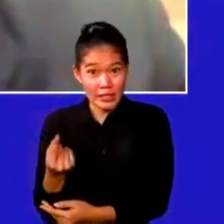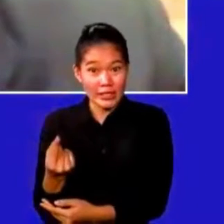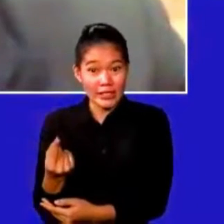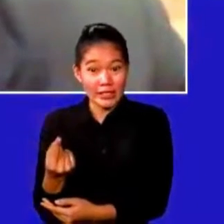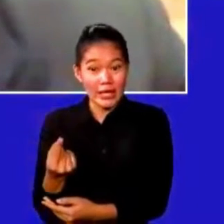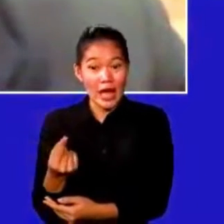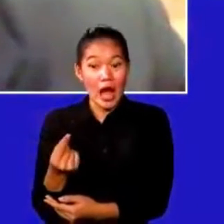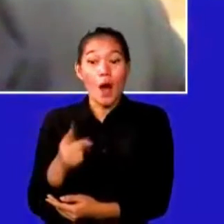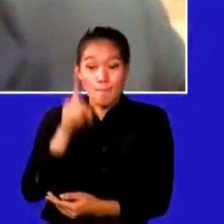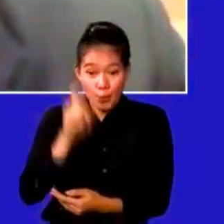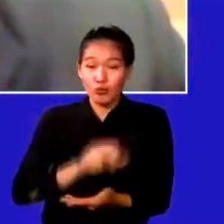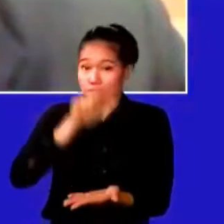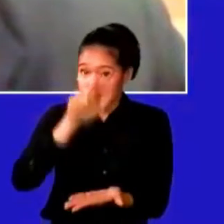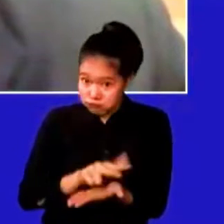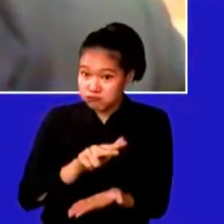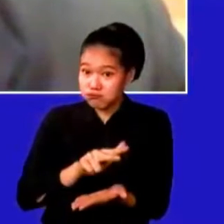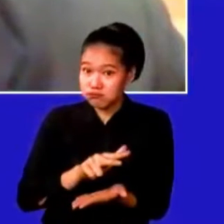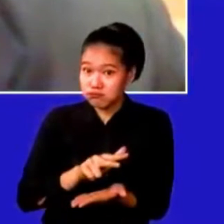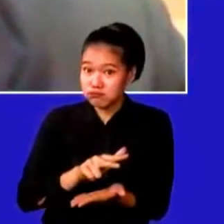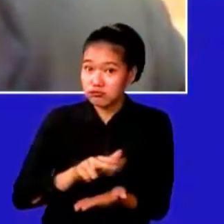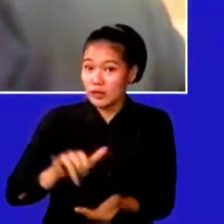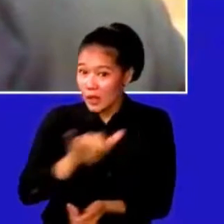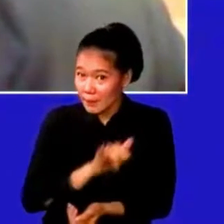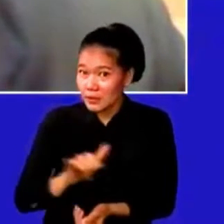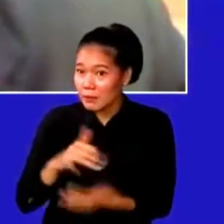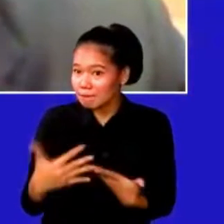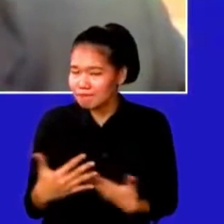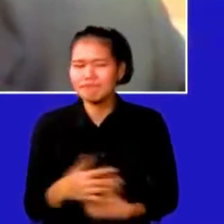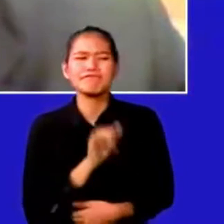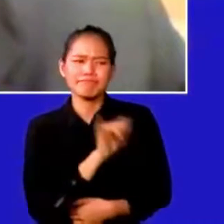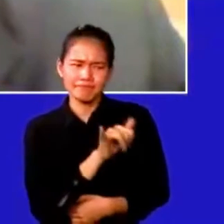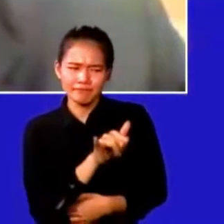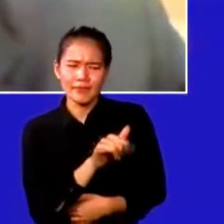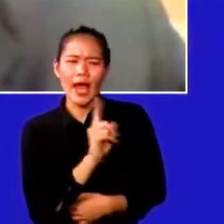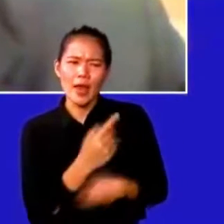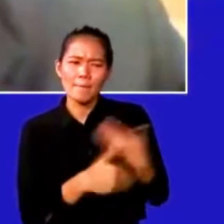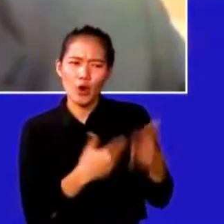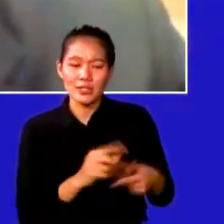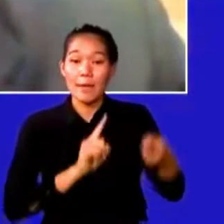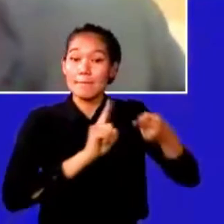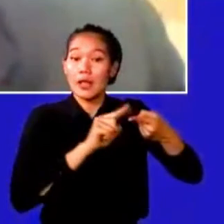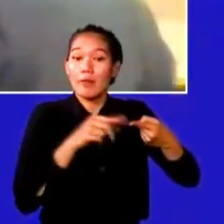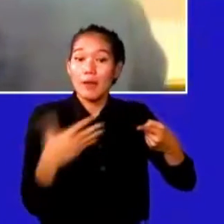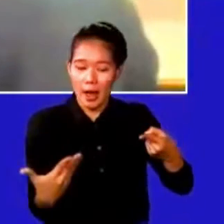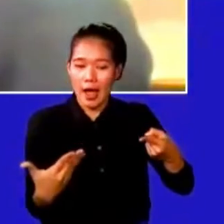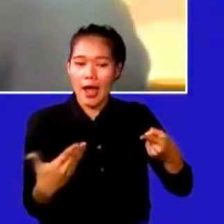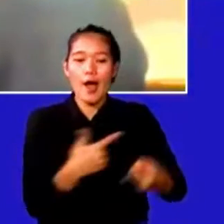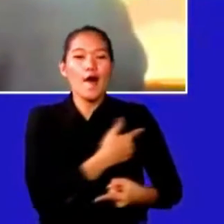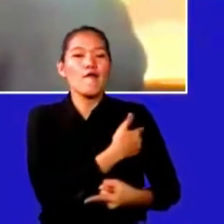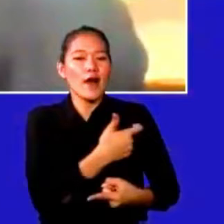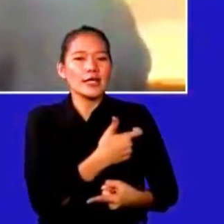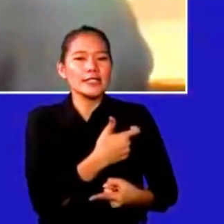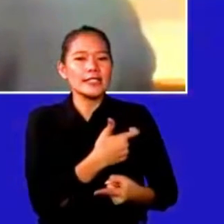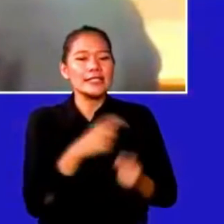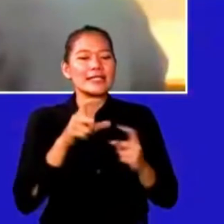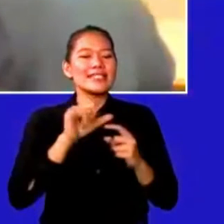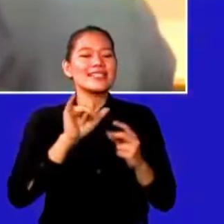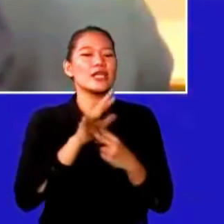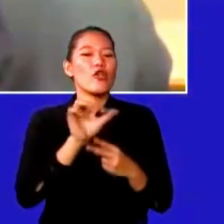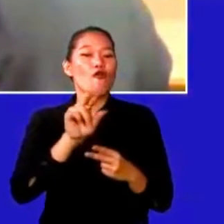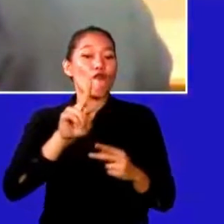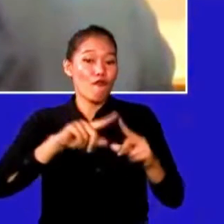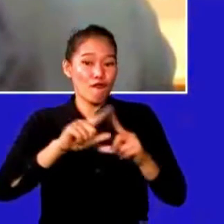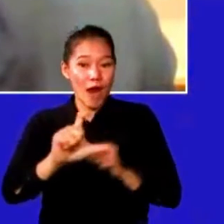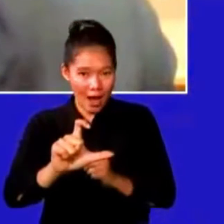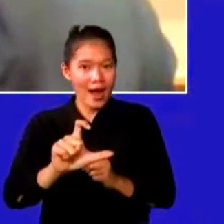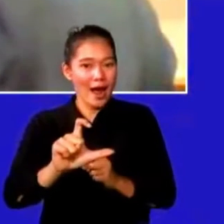proses verifikasi yang sama dalam menjalin kehalalannya ya guys Jadi yang pertama adalah vaksin dari produksi novak